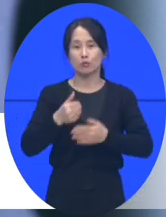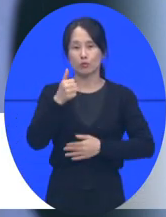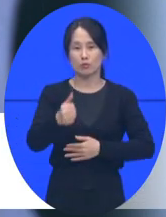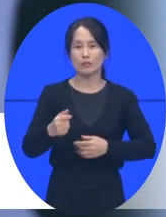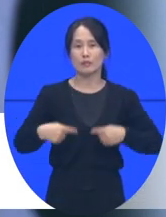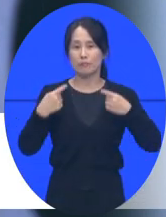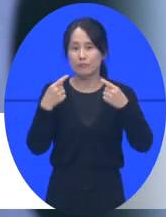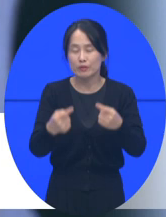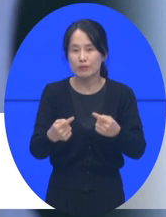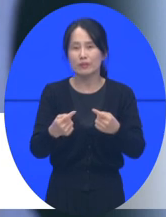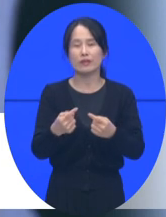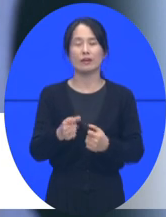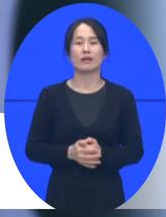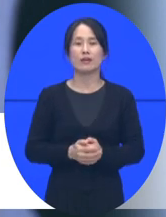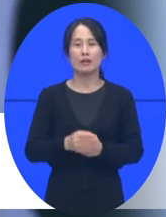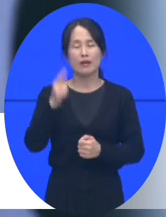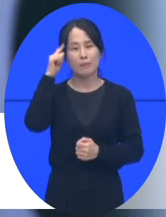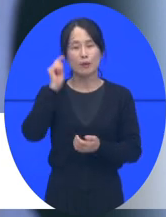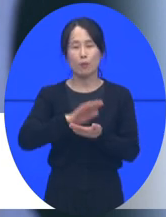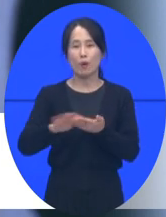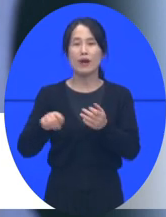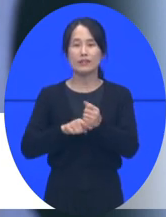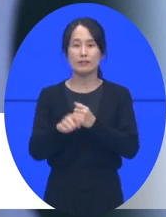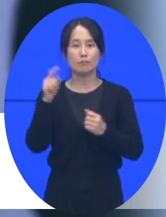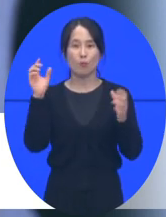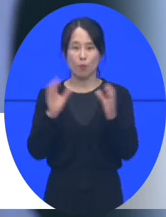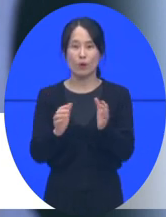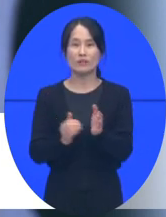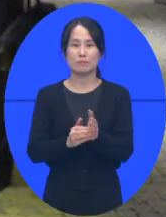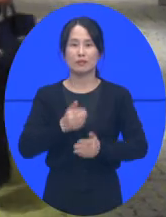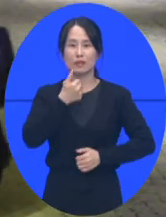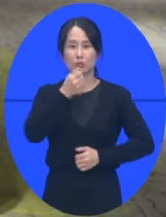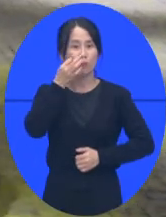위해 뜻을 함께했는데요. 이슬비 기자가 취재했습니다.